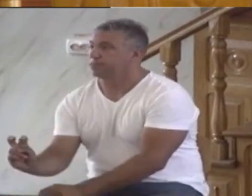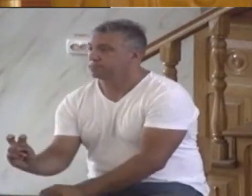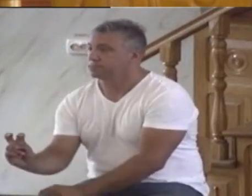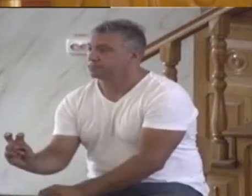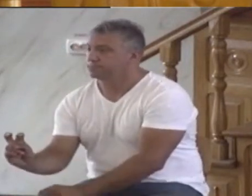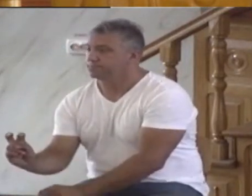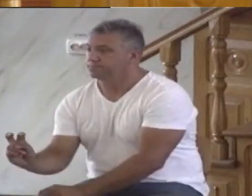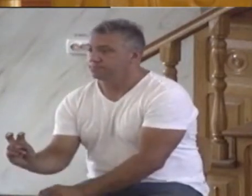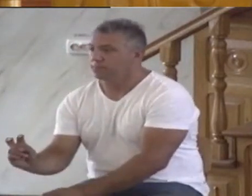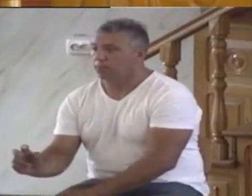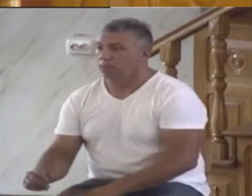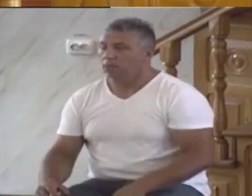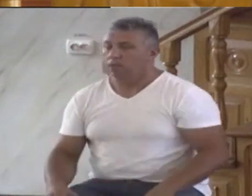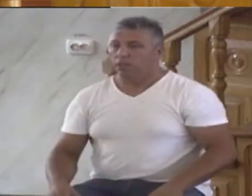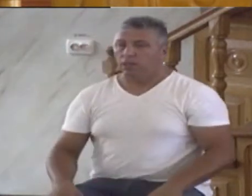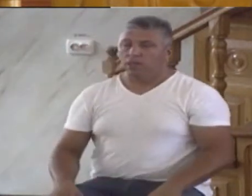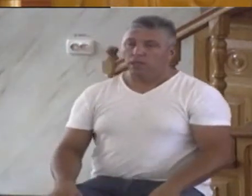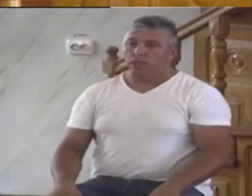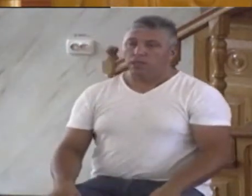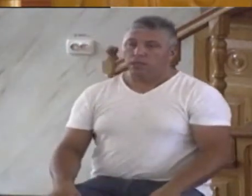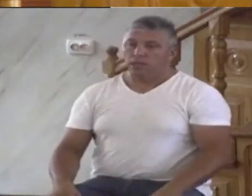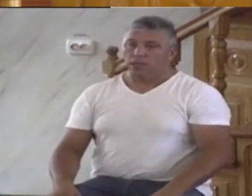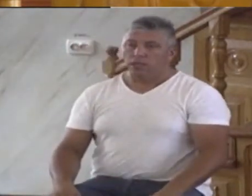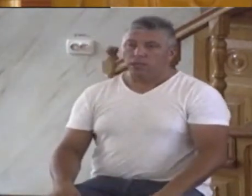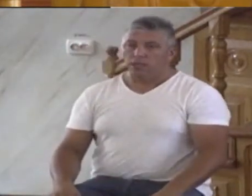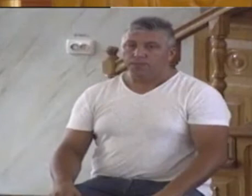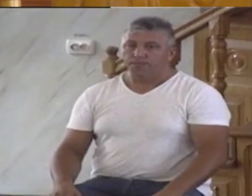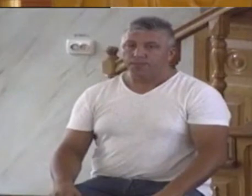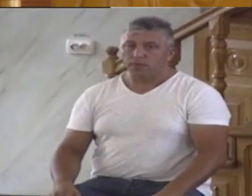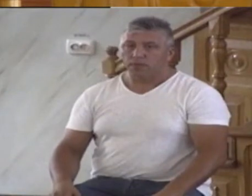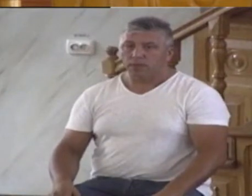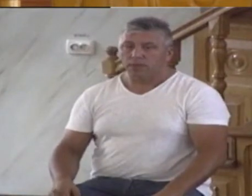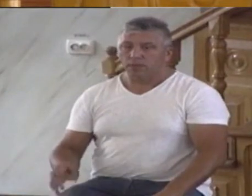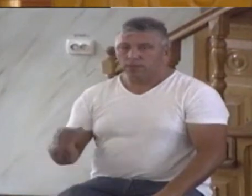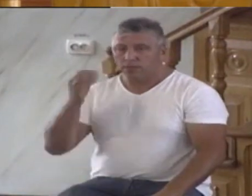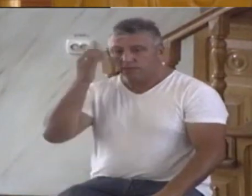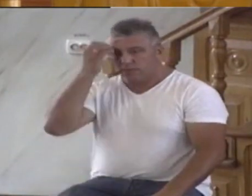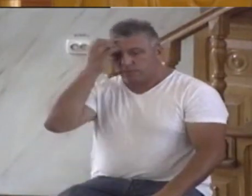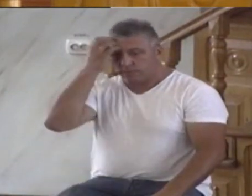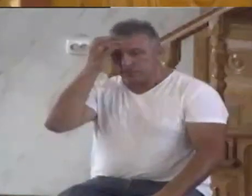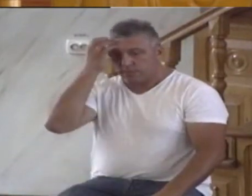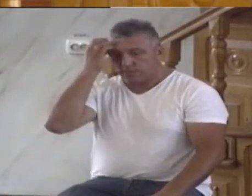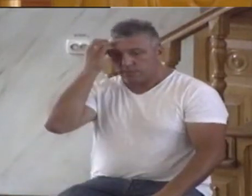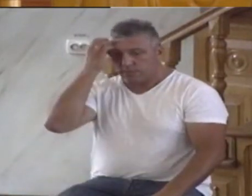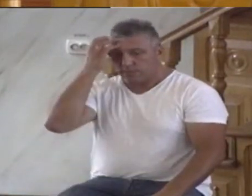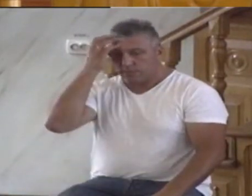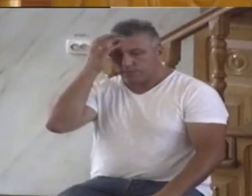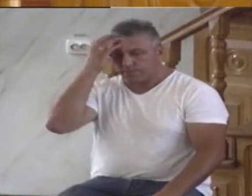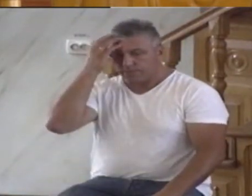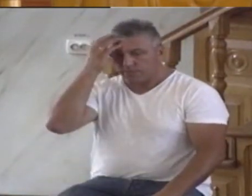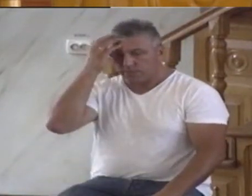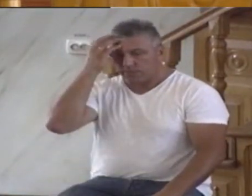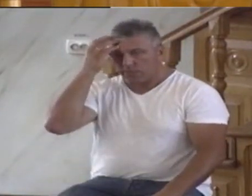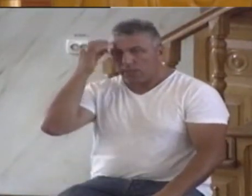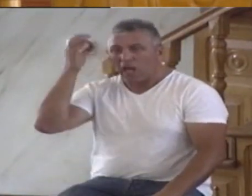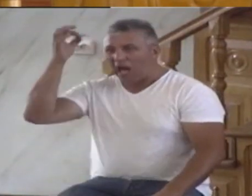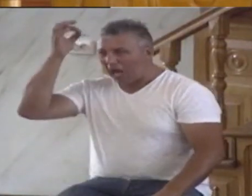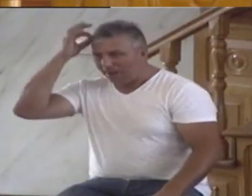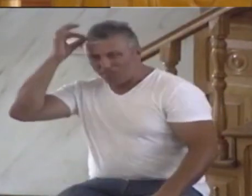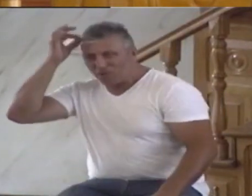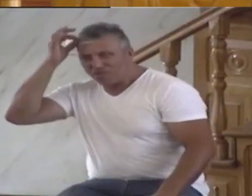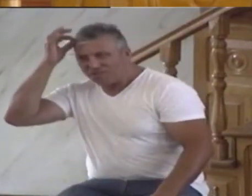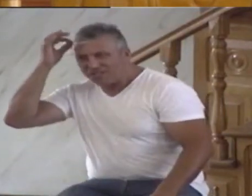он не напоминает о своей звездности. Вы еще помните, с чего мы начали? О том, что ангел до